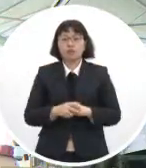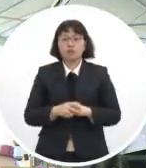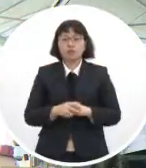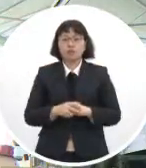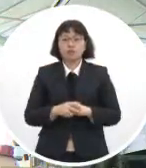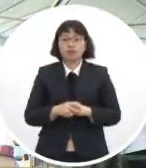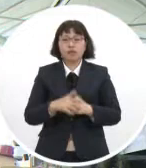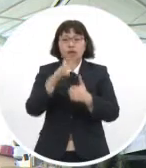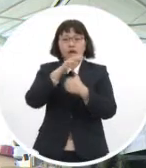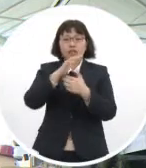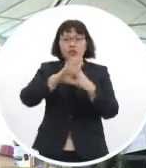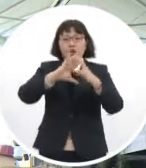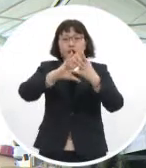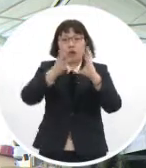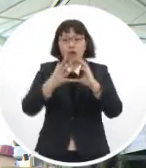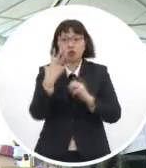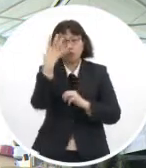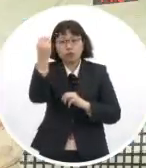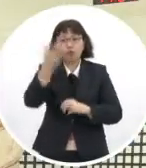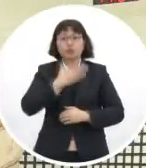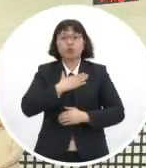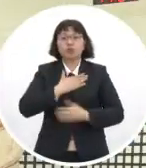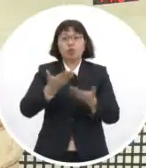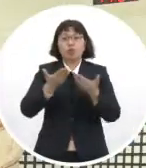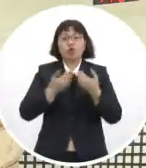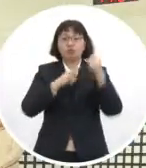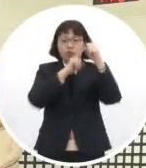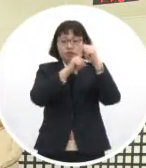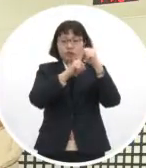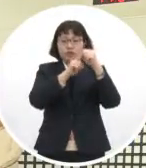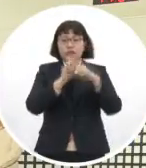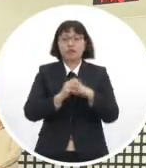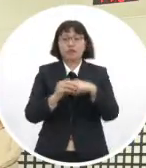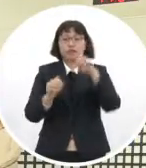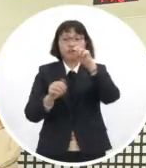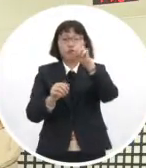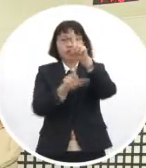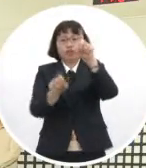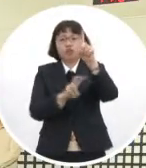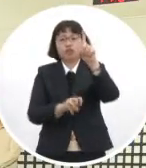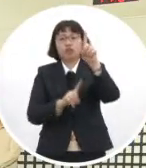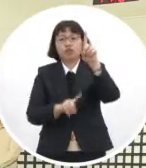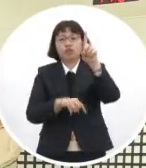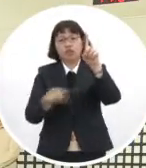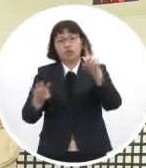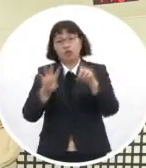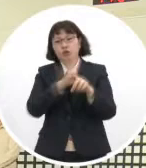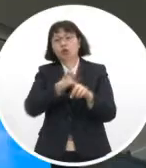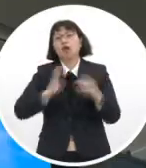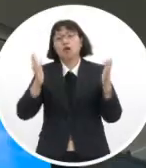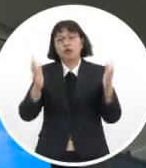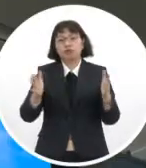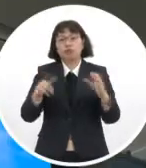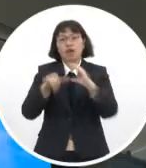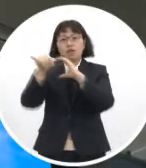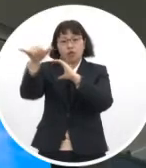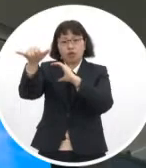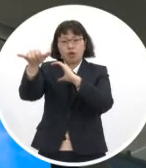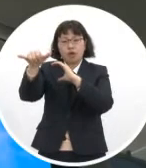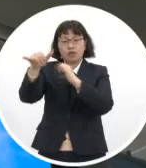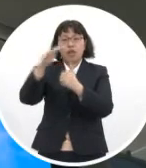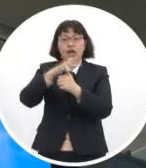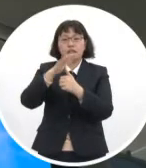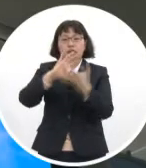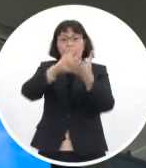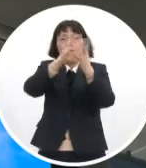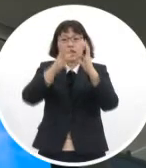んな愛知の花の魅力を知っていただこうと、11月21日から4日間、セントレアで愛知